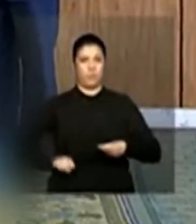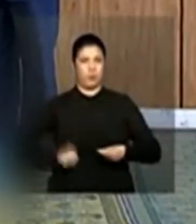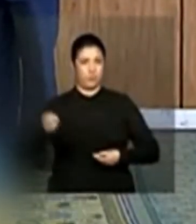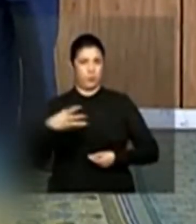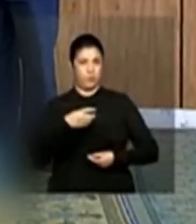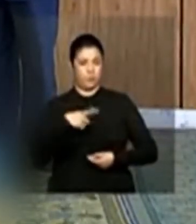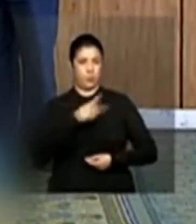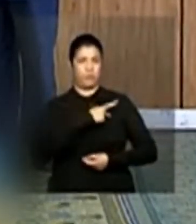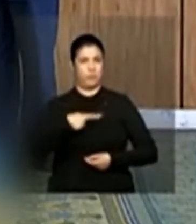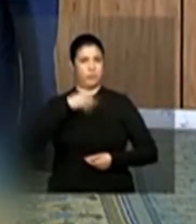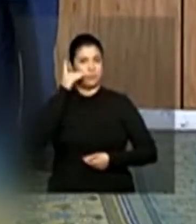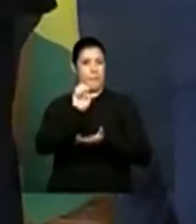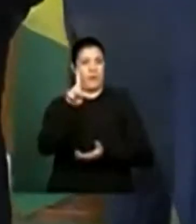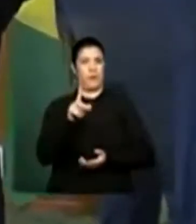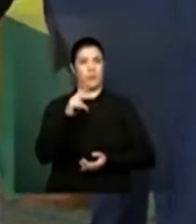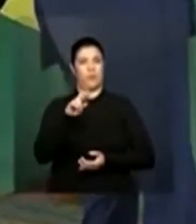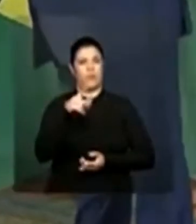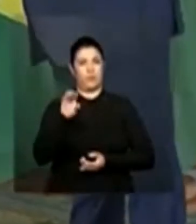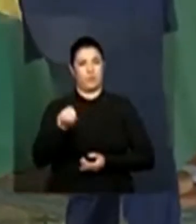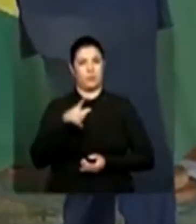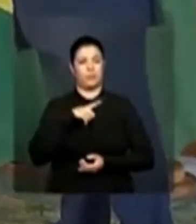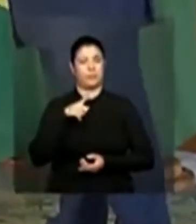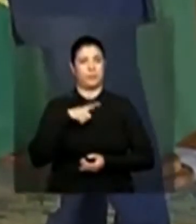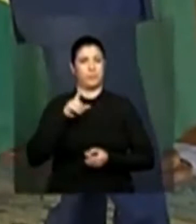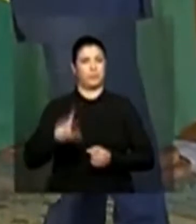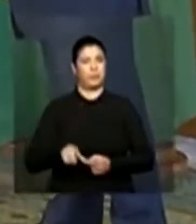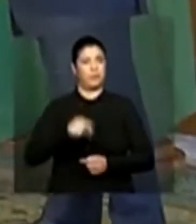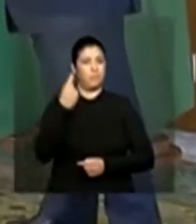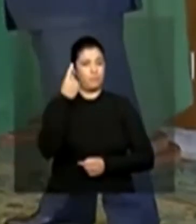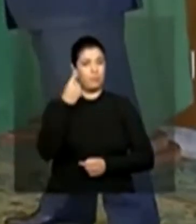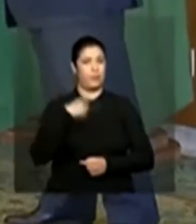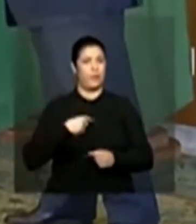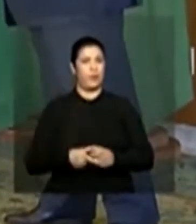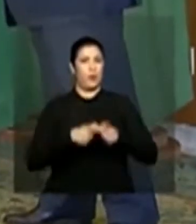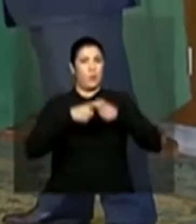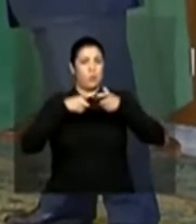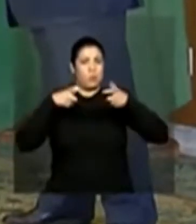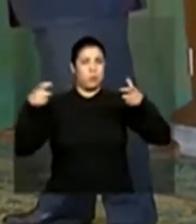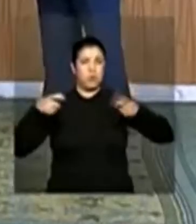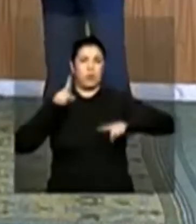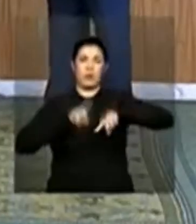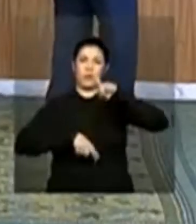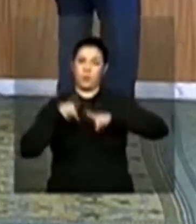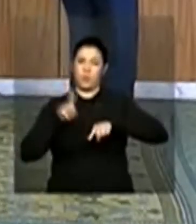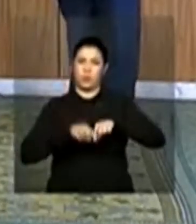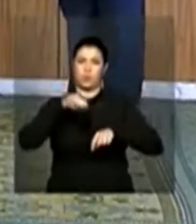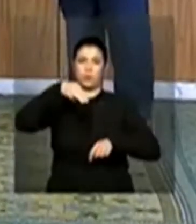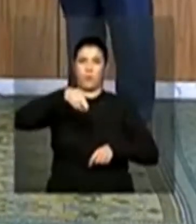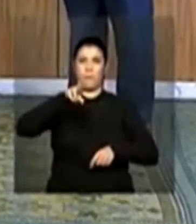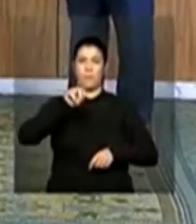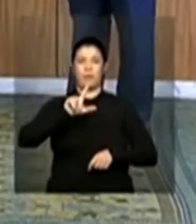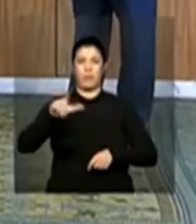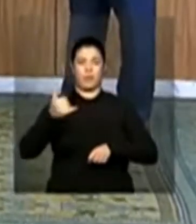hubungan baik yang dibangun antar keduanya hubungan kedua negara memburuk terkait sikap Indonesia yang memberlakukan hukuman mati pada terpidana kasus